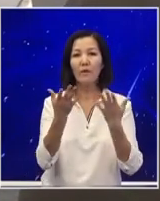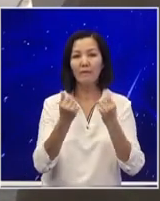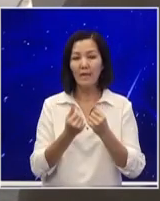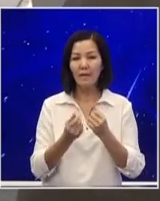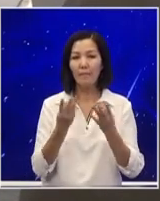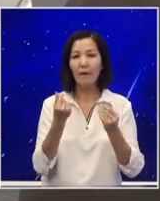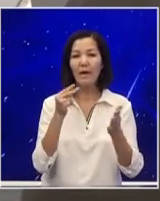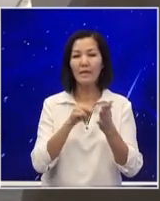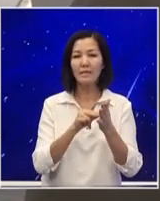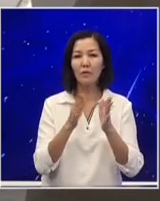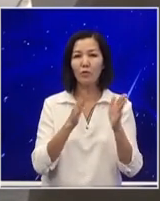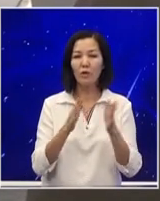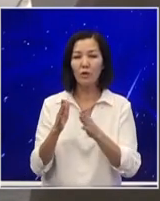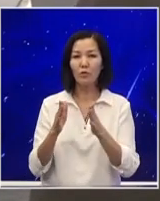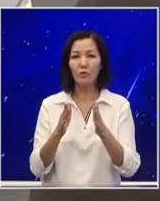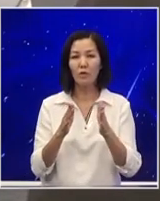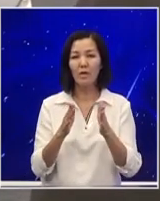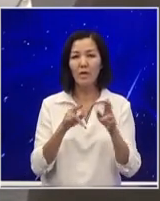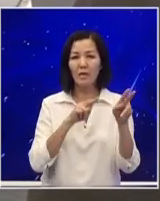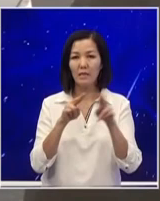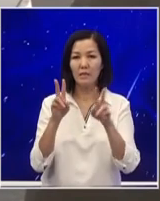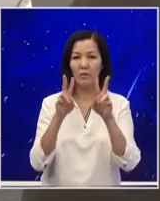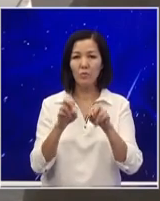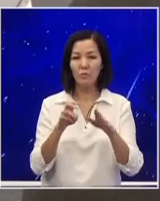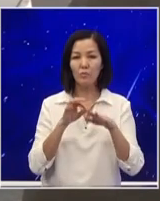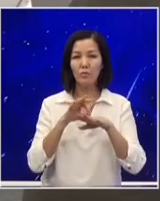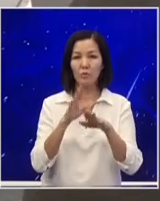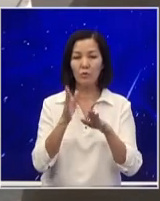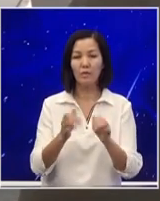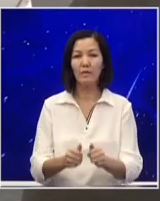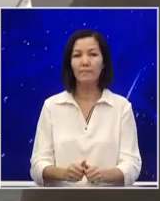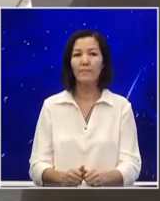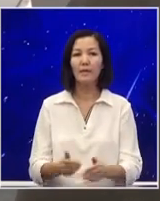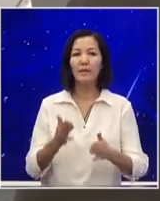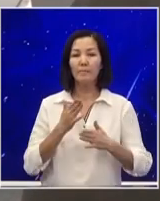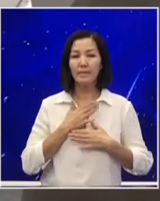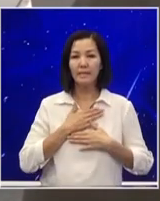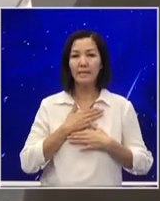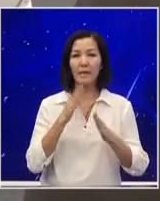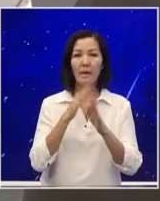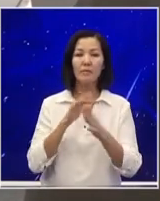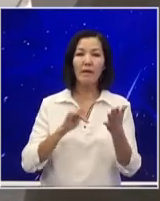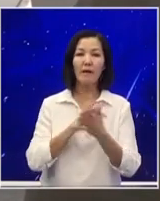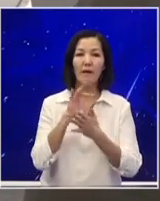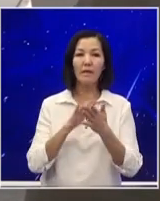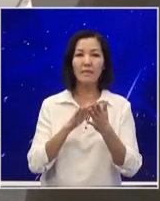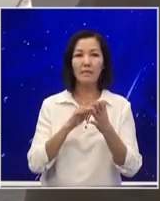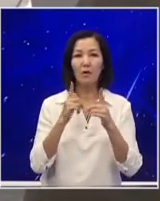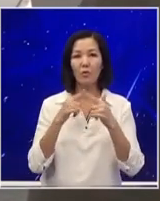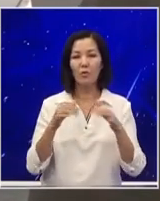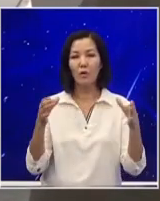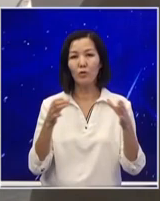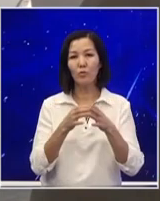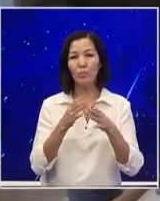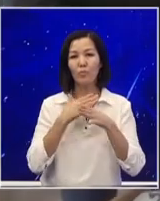қандай. Яғни олар тұрақты баған ұстап тұру керек. Сол бойынша біз қазір жұмыс жүргізіп жатырмыз. Біздің яғни Қапшағай қаласында құрылған мониторинг